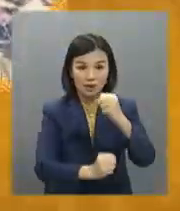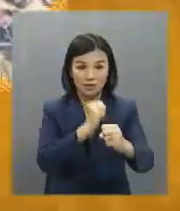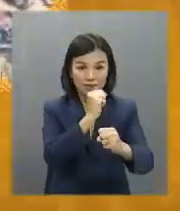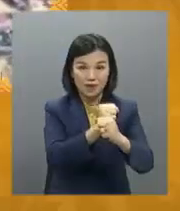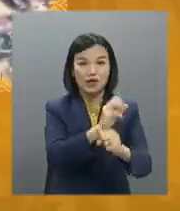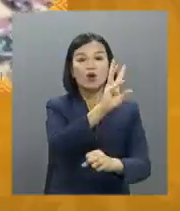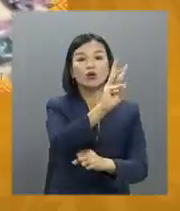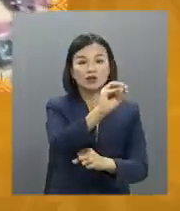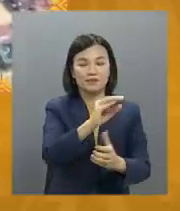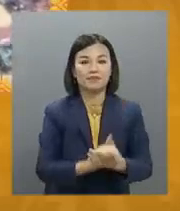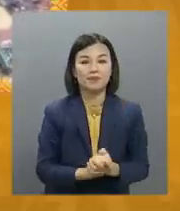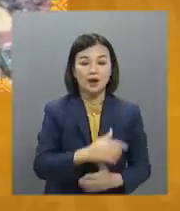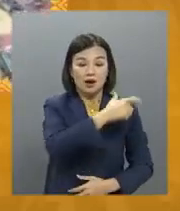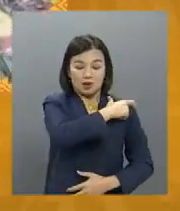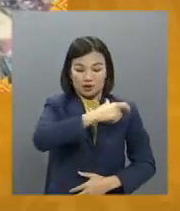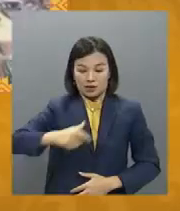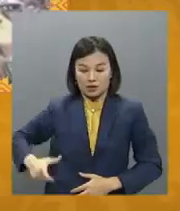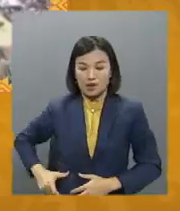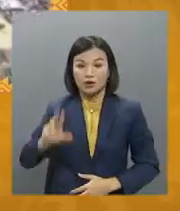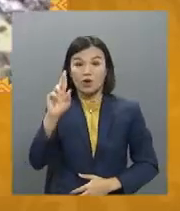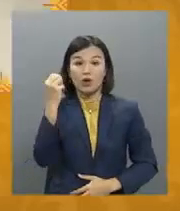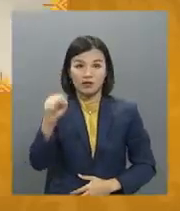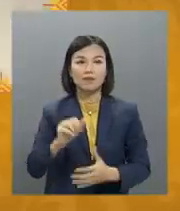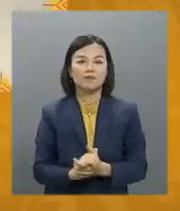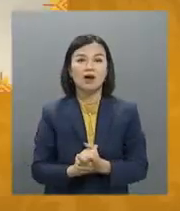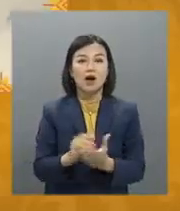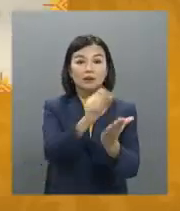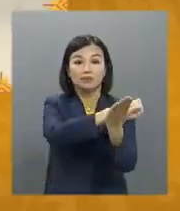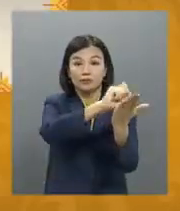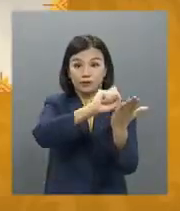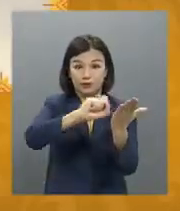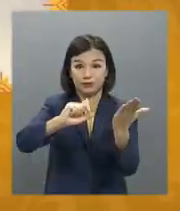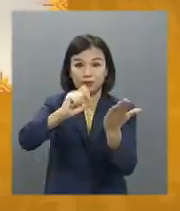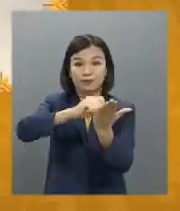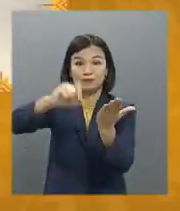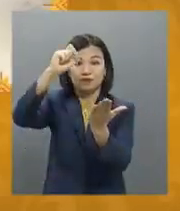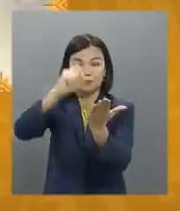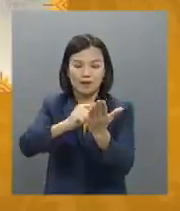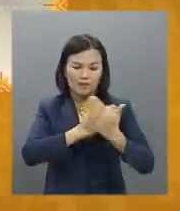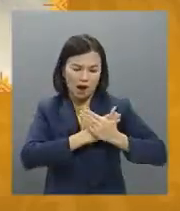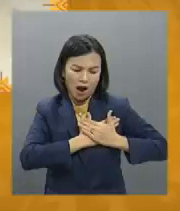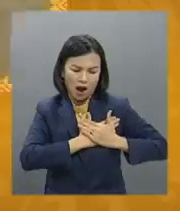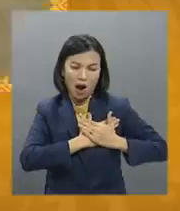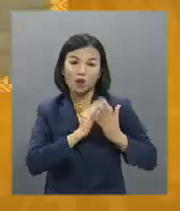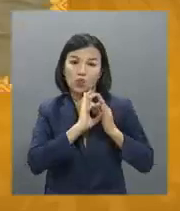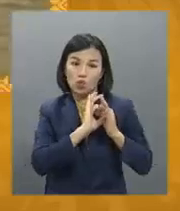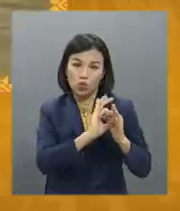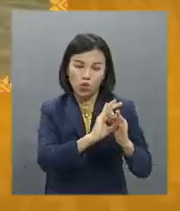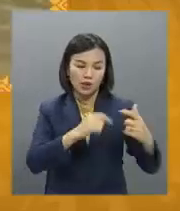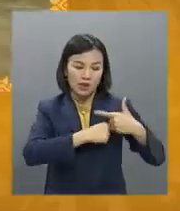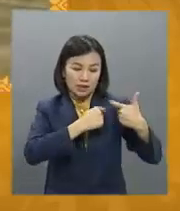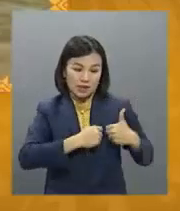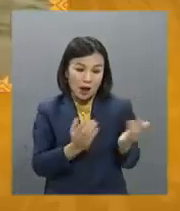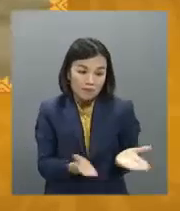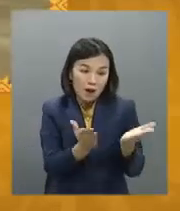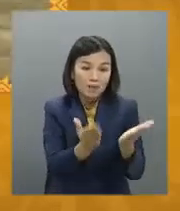ต่อมาในเหตุอุทกภัยปี2560พระบาทสมเด็จพระเจ้าอยู่หัวพระราชทานลายพระราชหัตถ์ด้วยความรักและห่ว